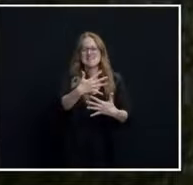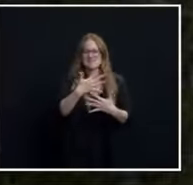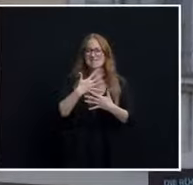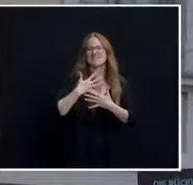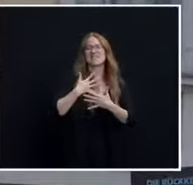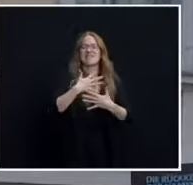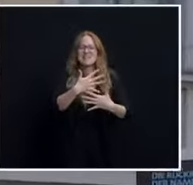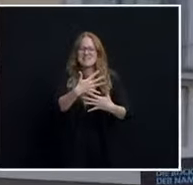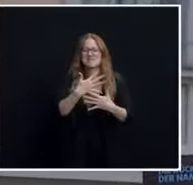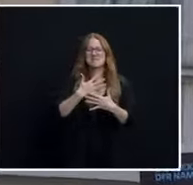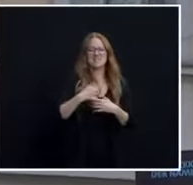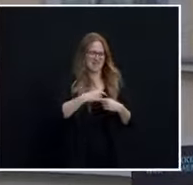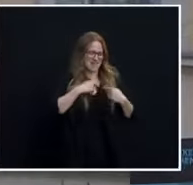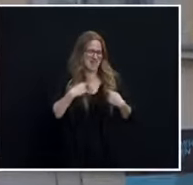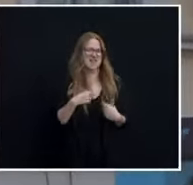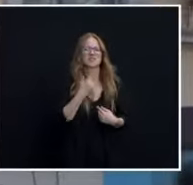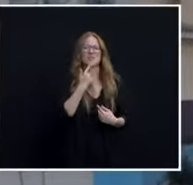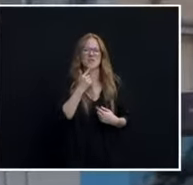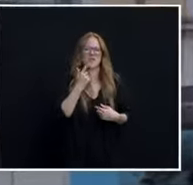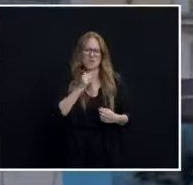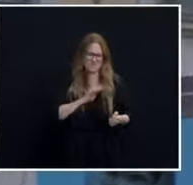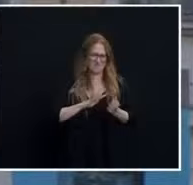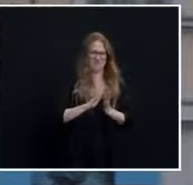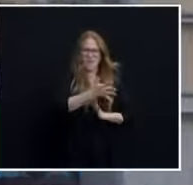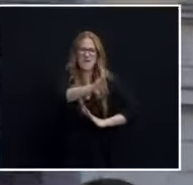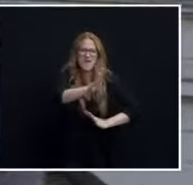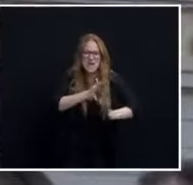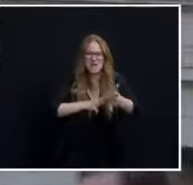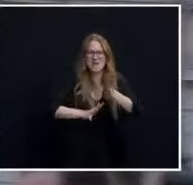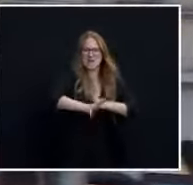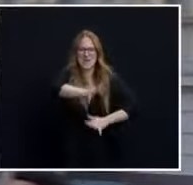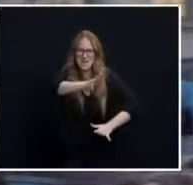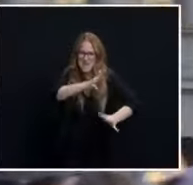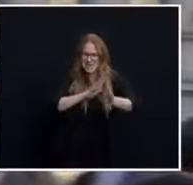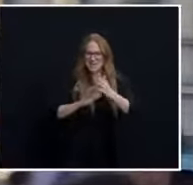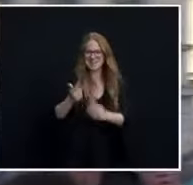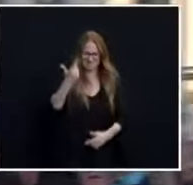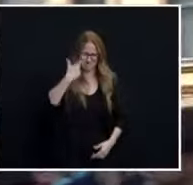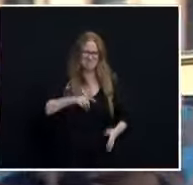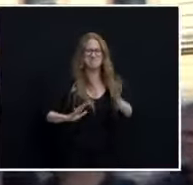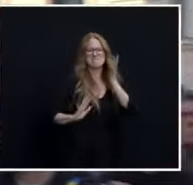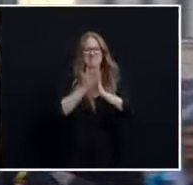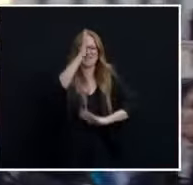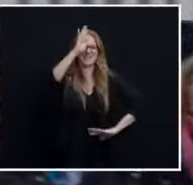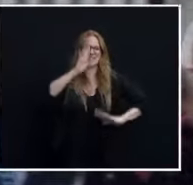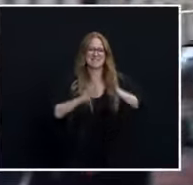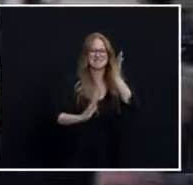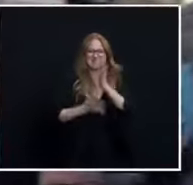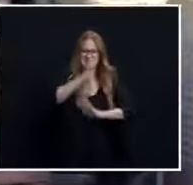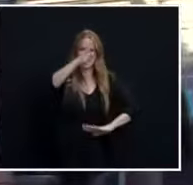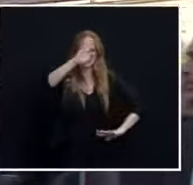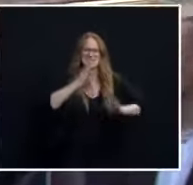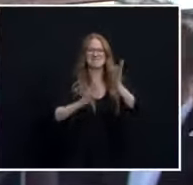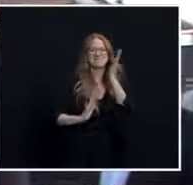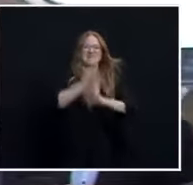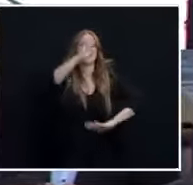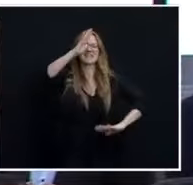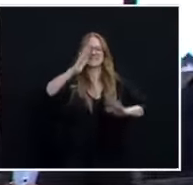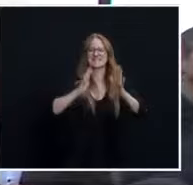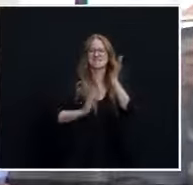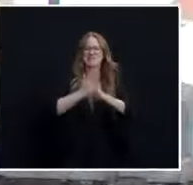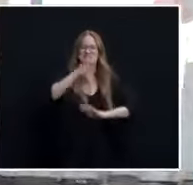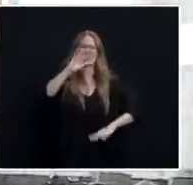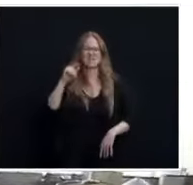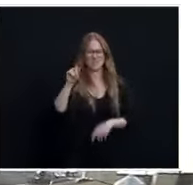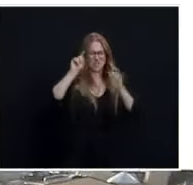Schnauber kommt. Wie Lust ist Feuer aus meinem Herz, aus Feuer rot. Und ich brenn, und ich brenn, und ich brenn, und ich brenn, und ich brenn. Ich